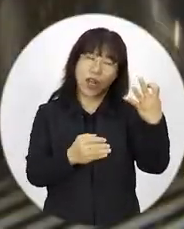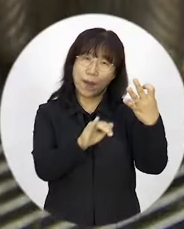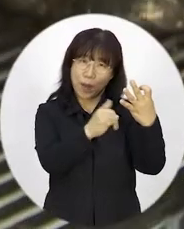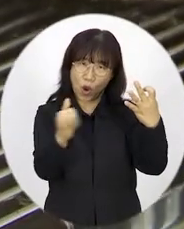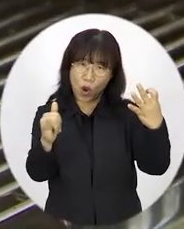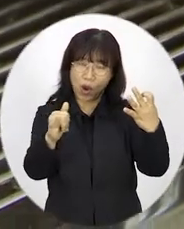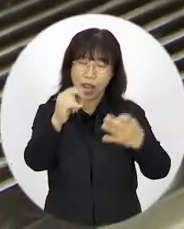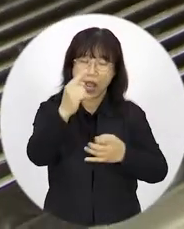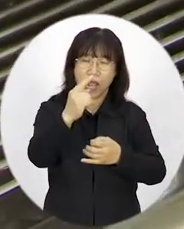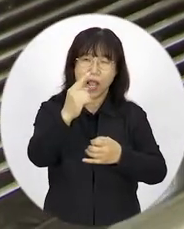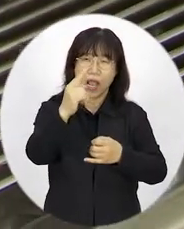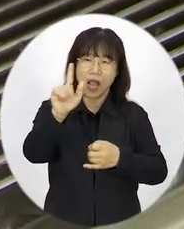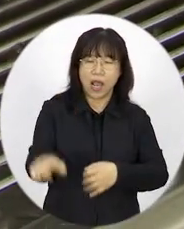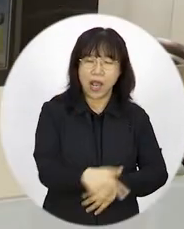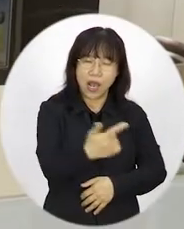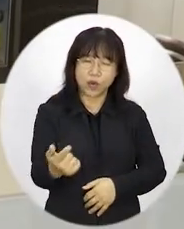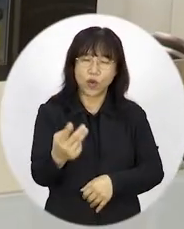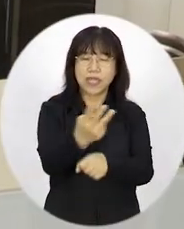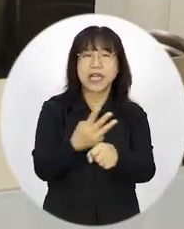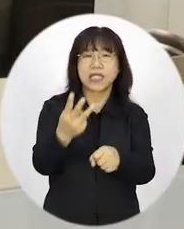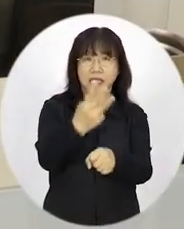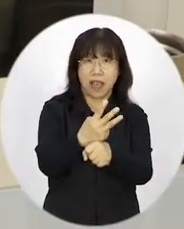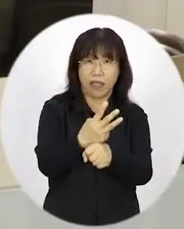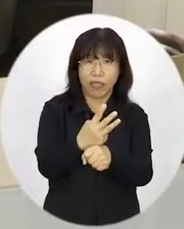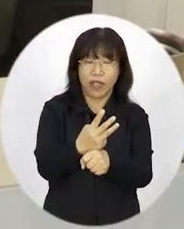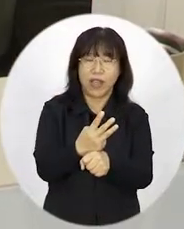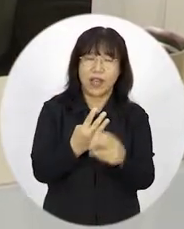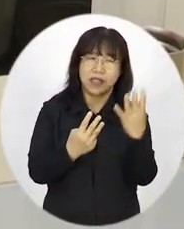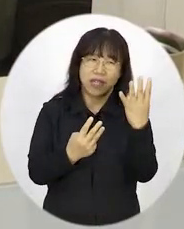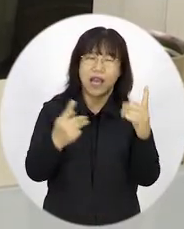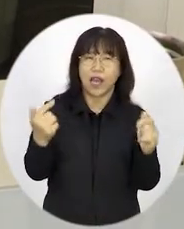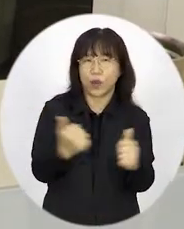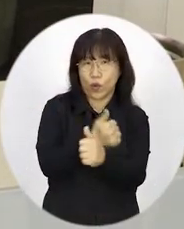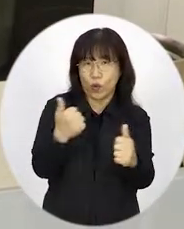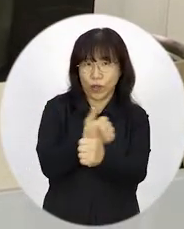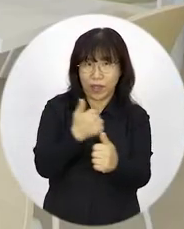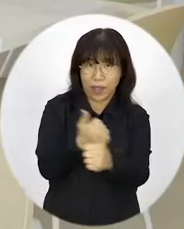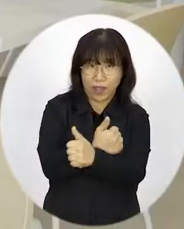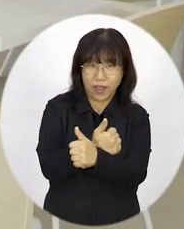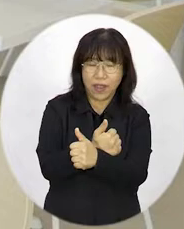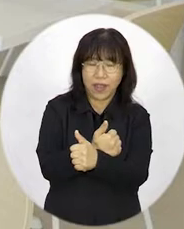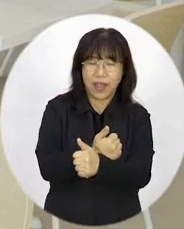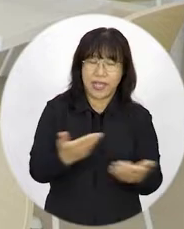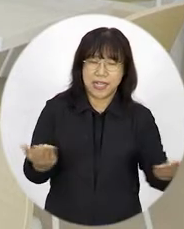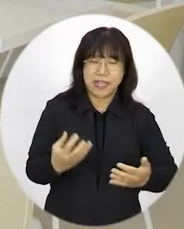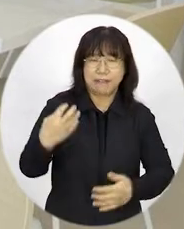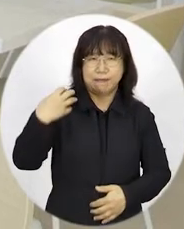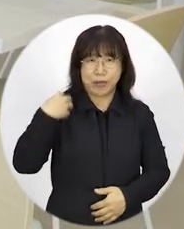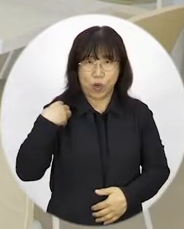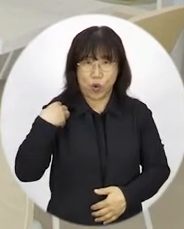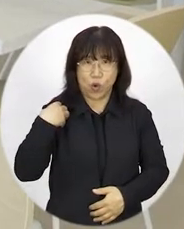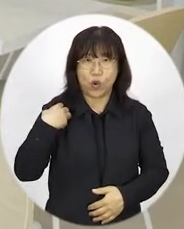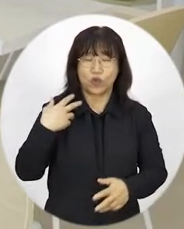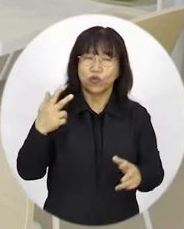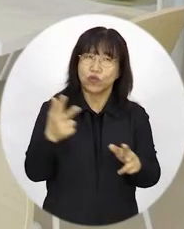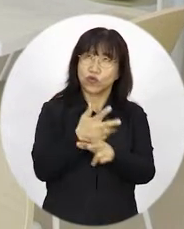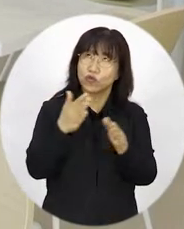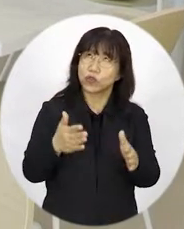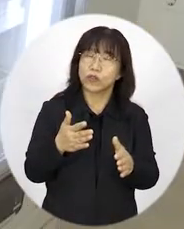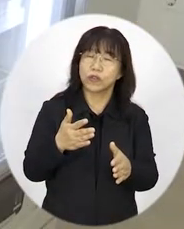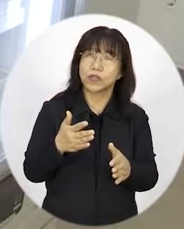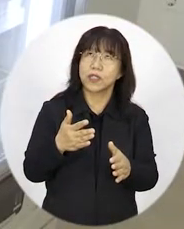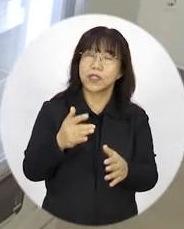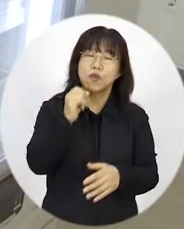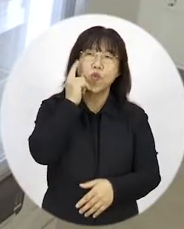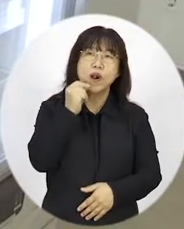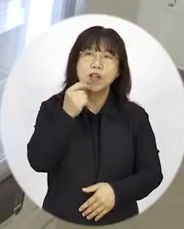14명이 하루 3시간씩 4교대로 카페와 매점 내 전반적인 업무를 담당하며 주 3, 4일, 월 60시간